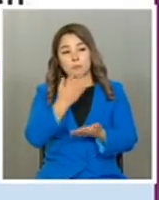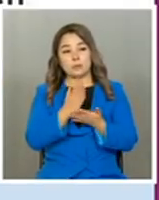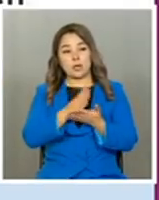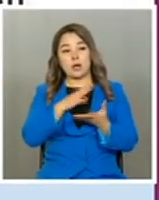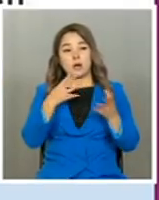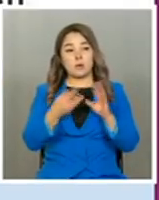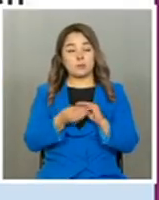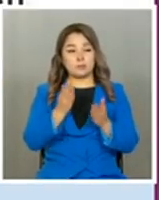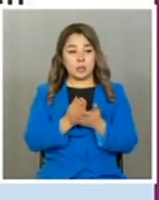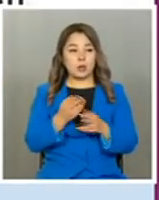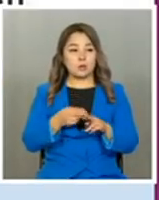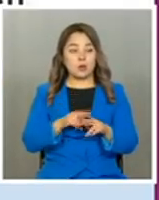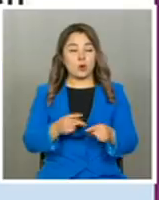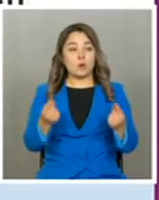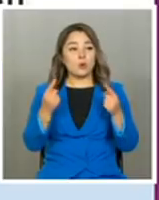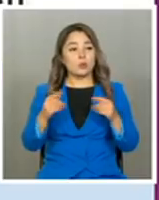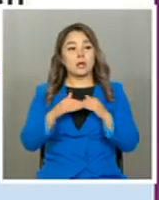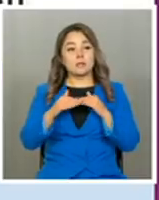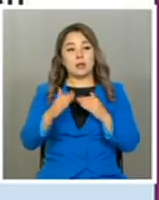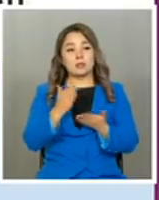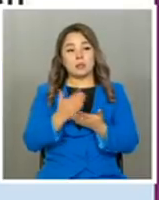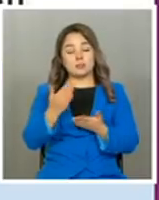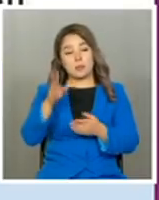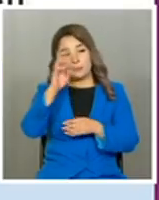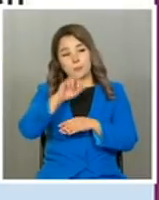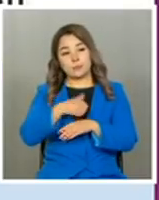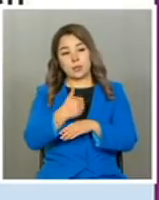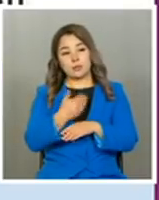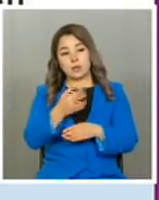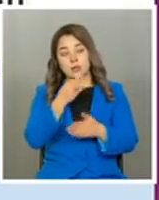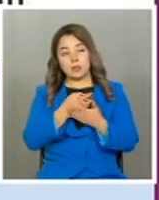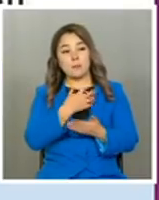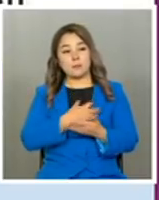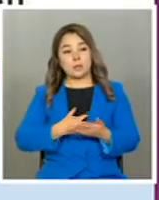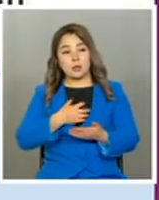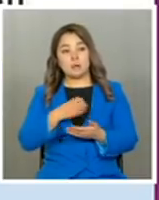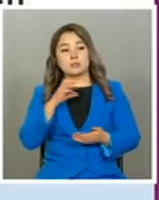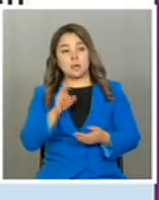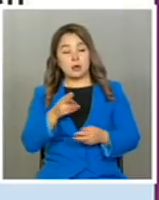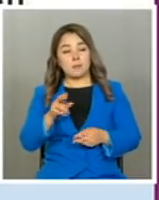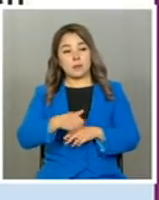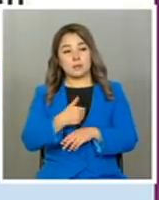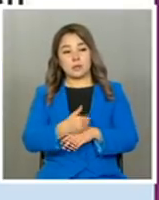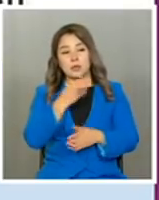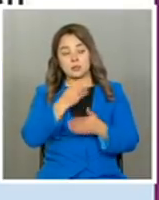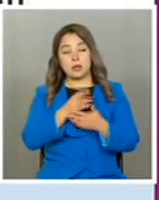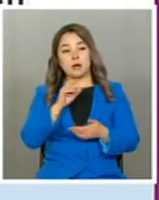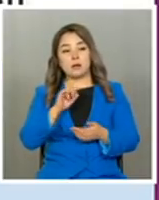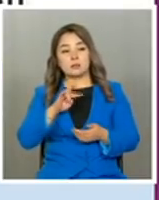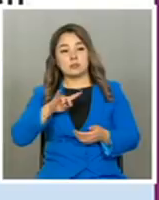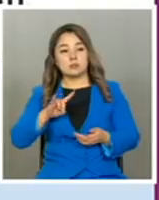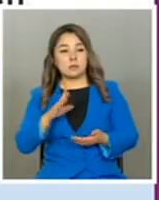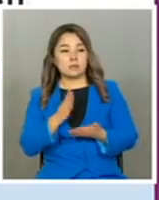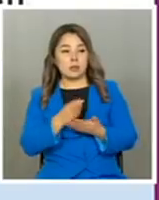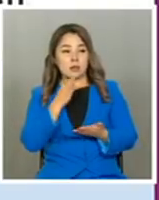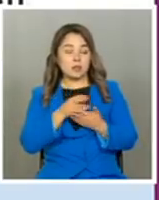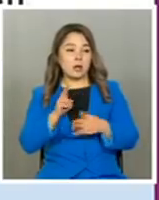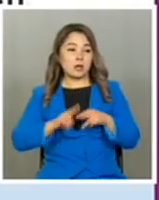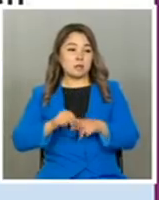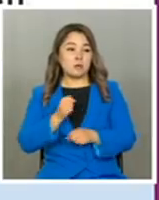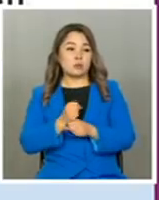қалыптасты. Ұлы далада мемлекеттіліктің негіздері сақ патшалықтары мен қаңлылардан қаланған болуы